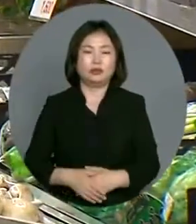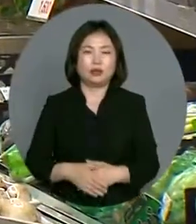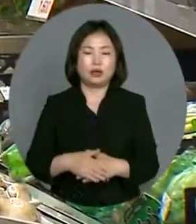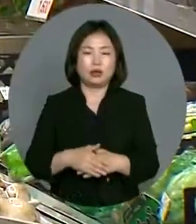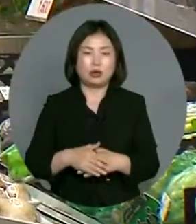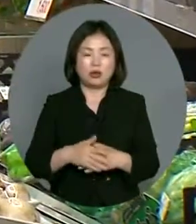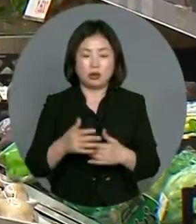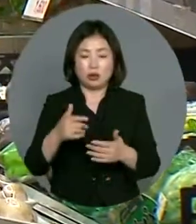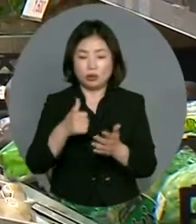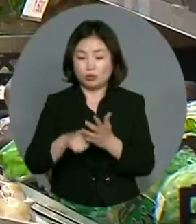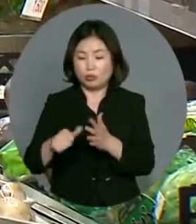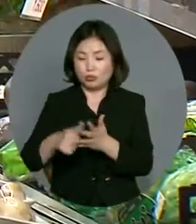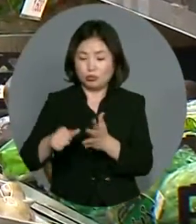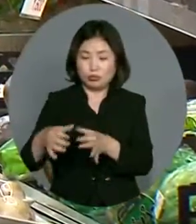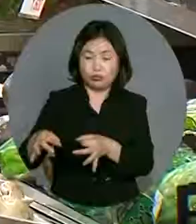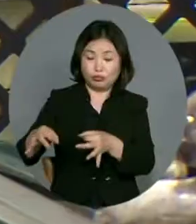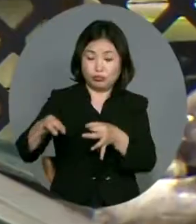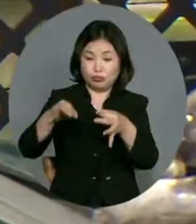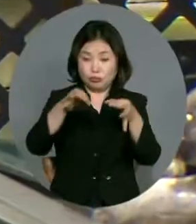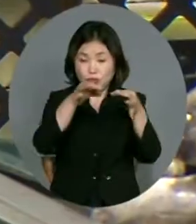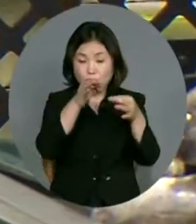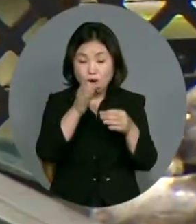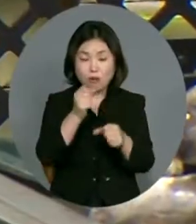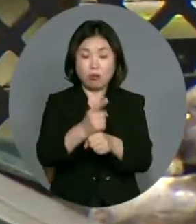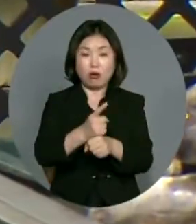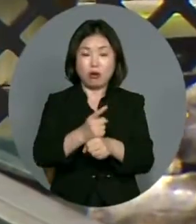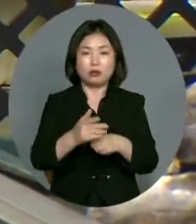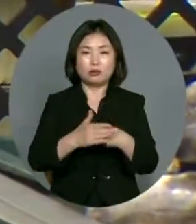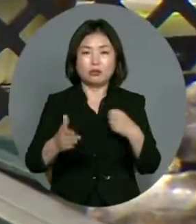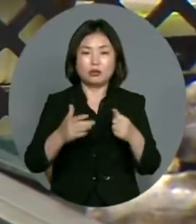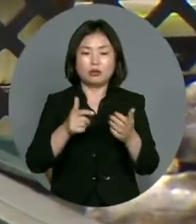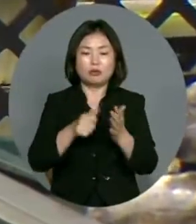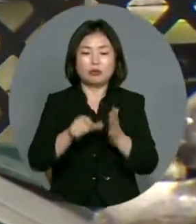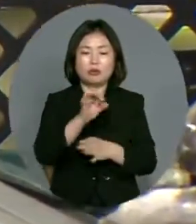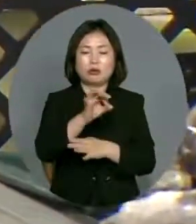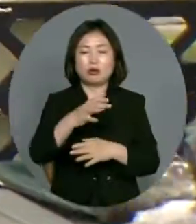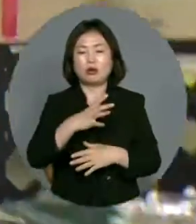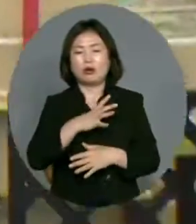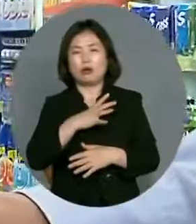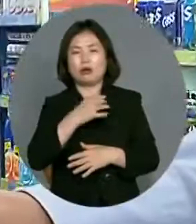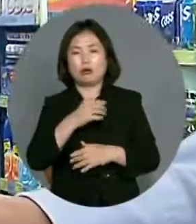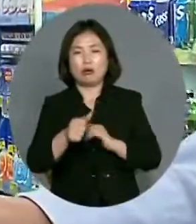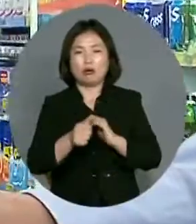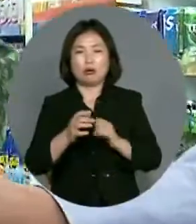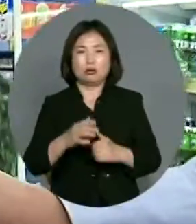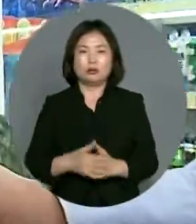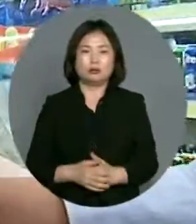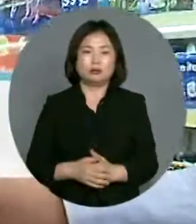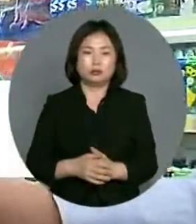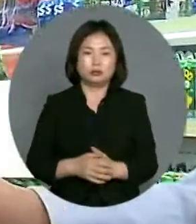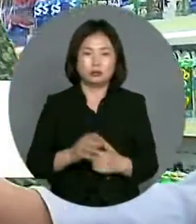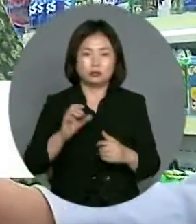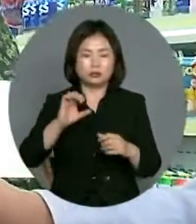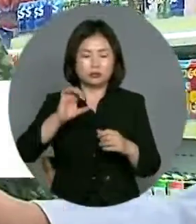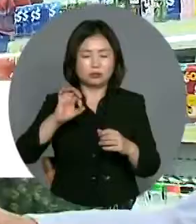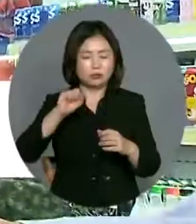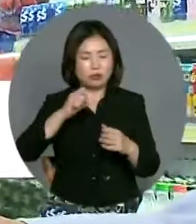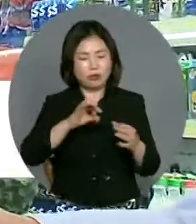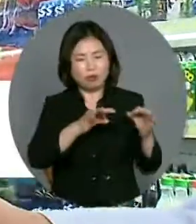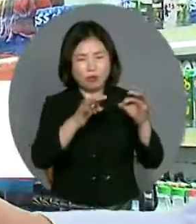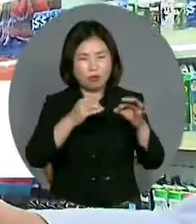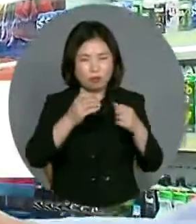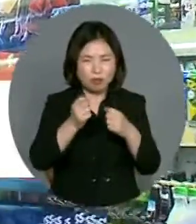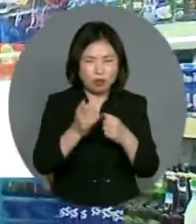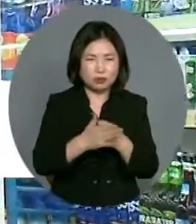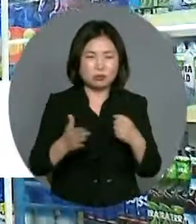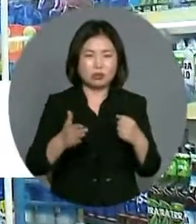요즘 하루가 멀다 하고 물가가 가파르게 오르고 있어 장보기가 겁이 납니다. 어려우니까 아무리 좀 줄이지요.